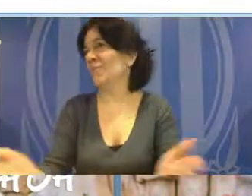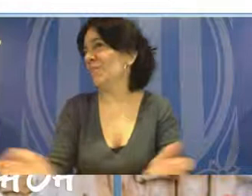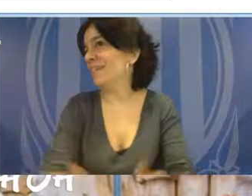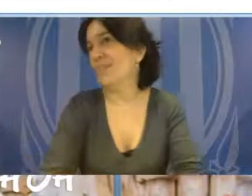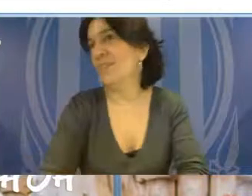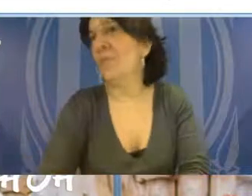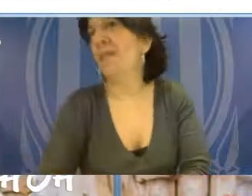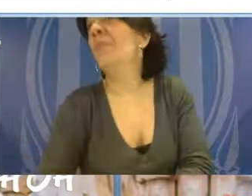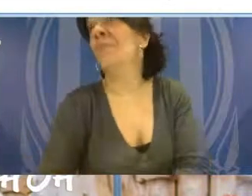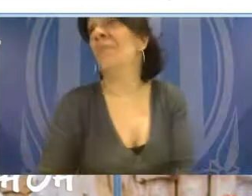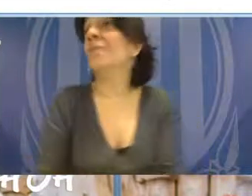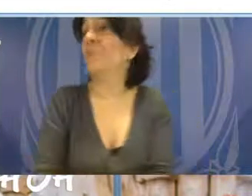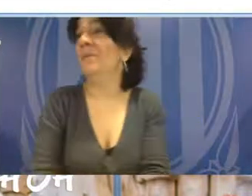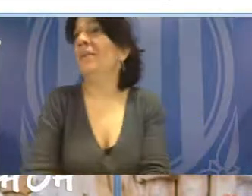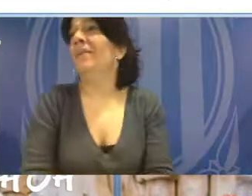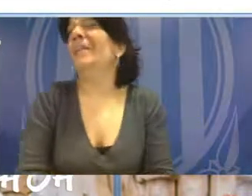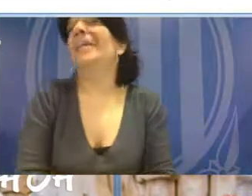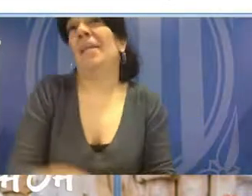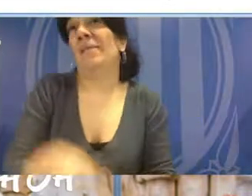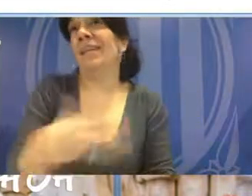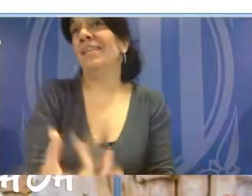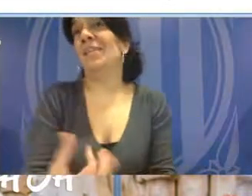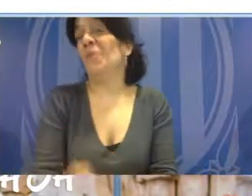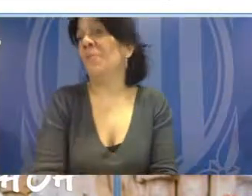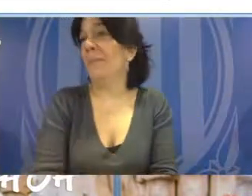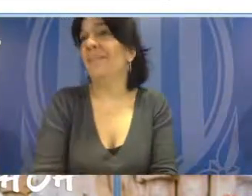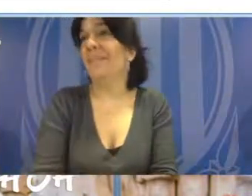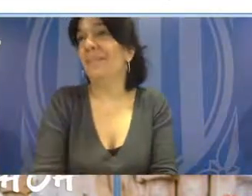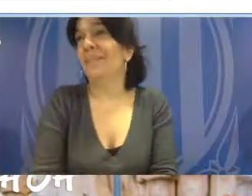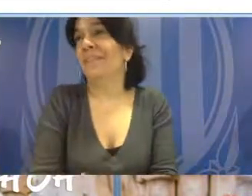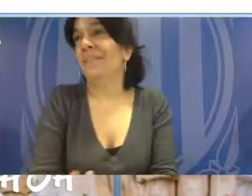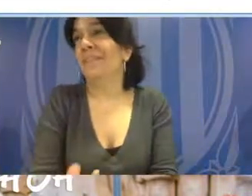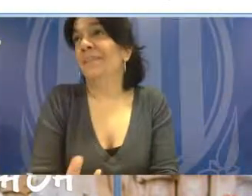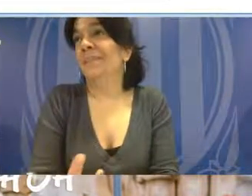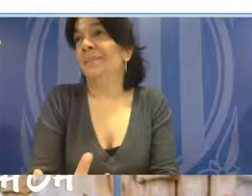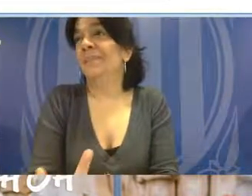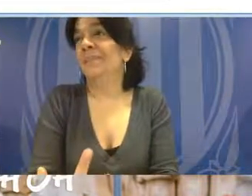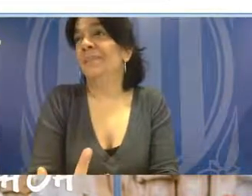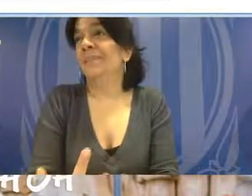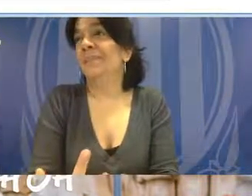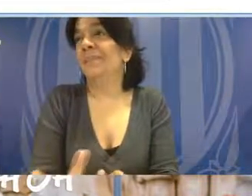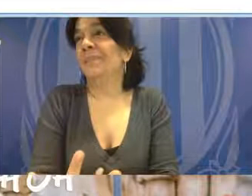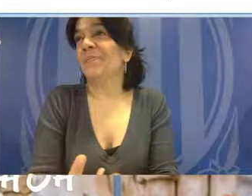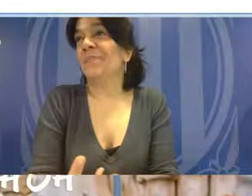Experience, doncs és un regal molt maco i cada vegada ens hi trobem més.